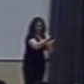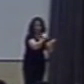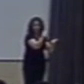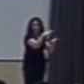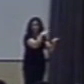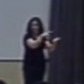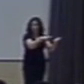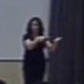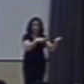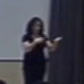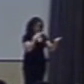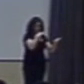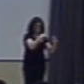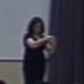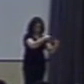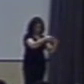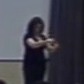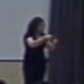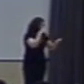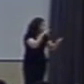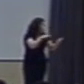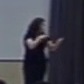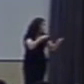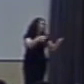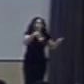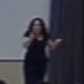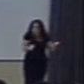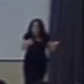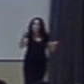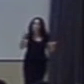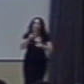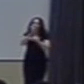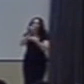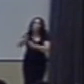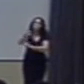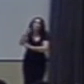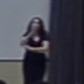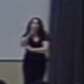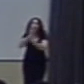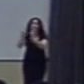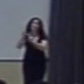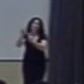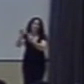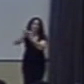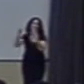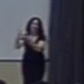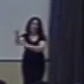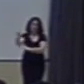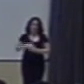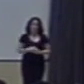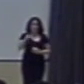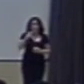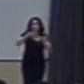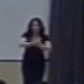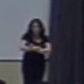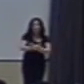hi ha una crida al diari de paper i anem a la web a participar, a veure, a ampliar informació, el que sigui. No? Això és el consum transmèdia. A la